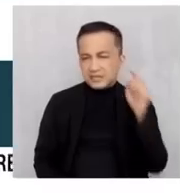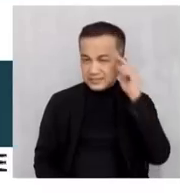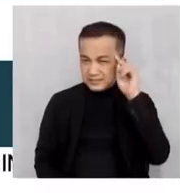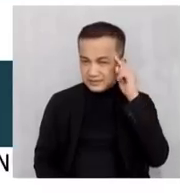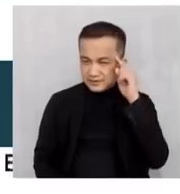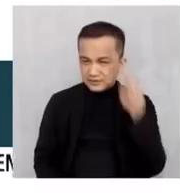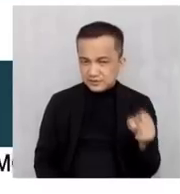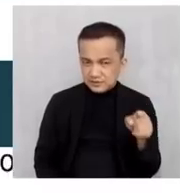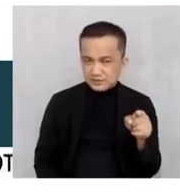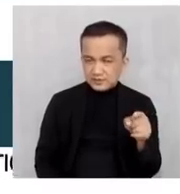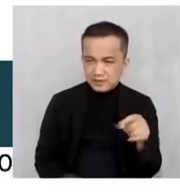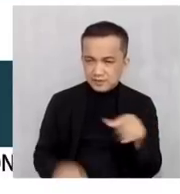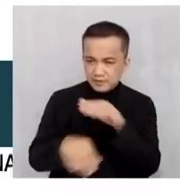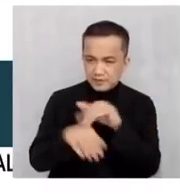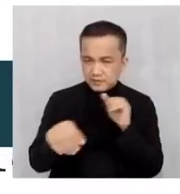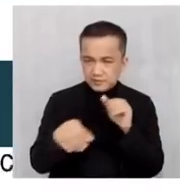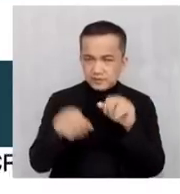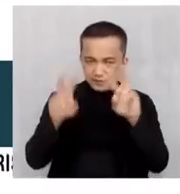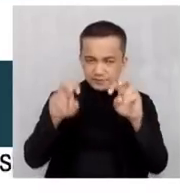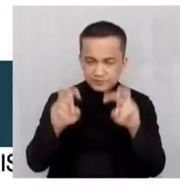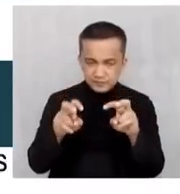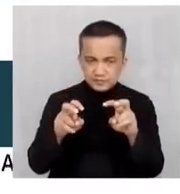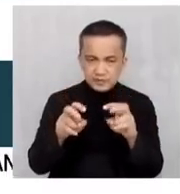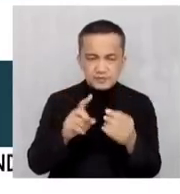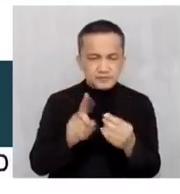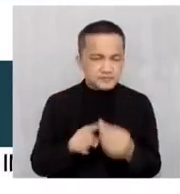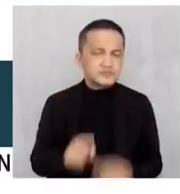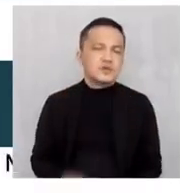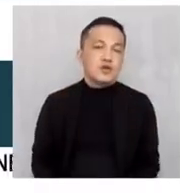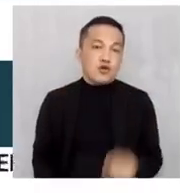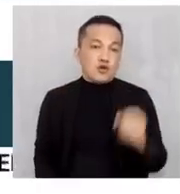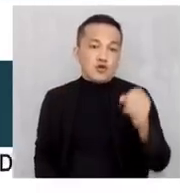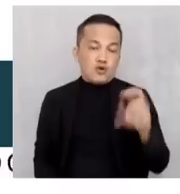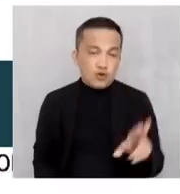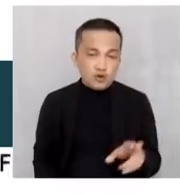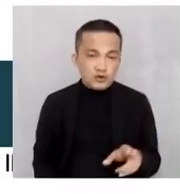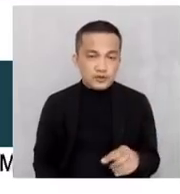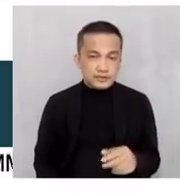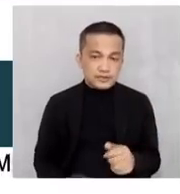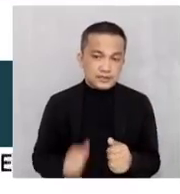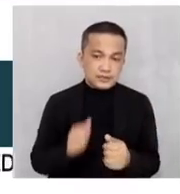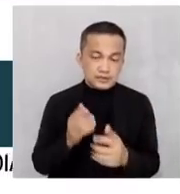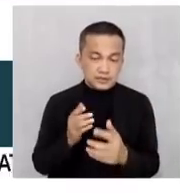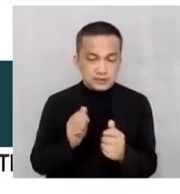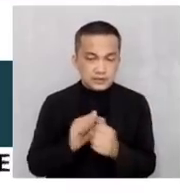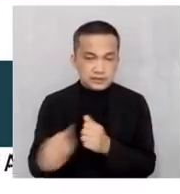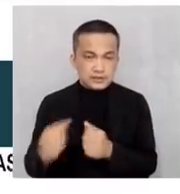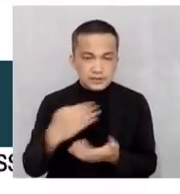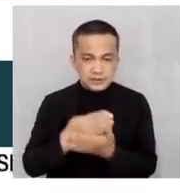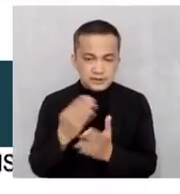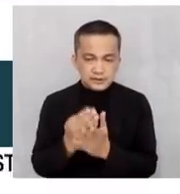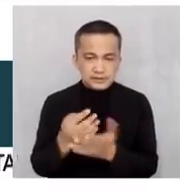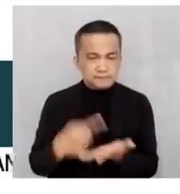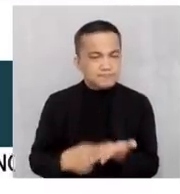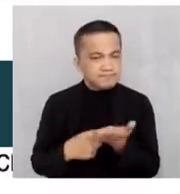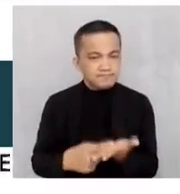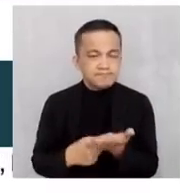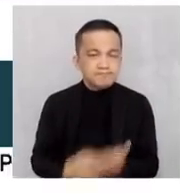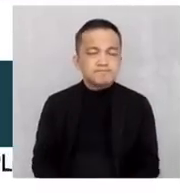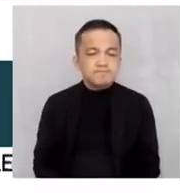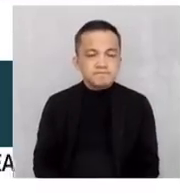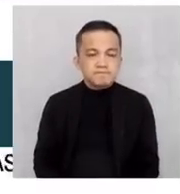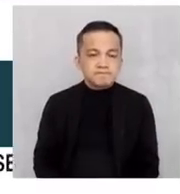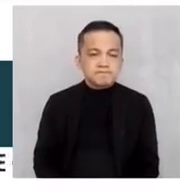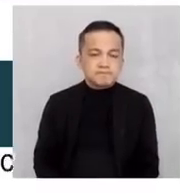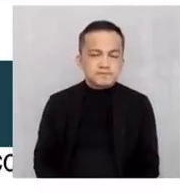rin ay magpapatawag ng investigasyon ukol dito or idadaan na lamang niya sa budget deliberations dahil